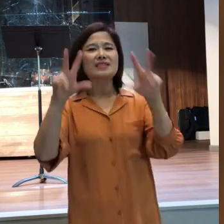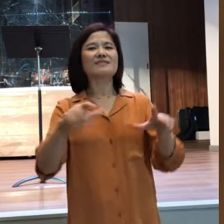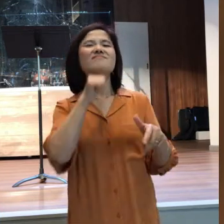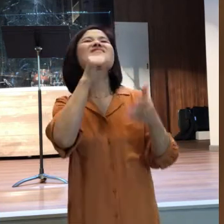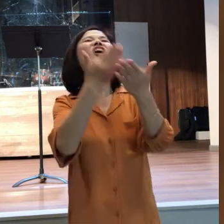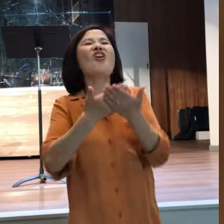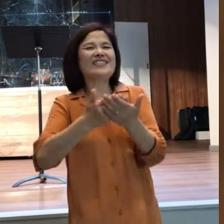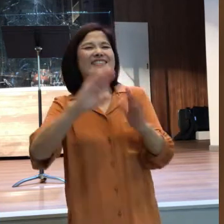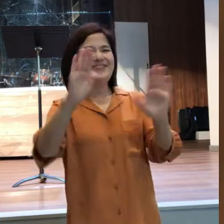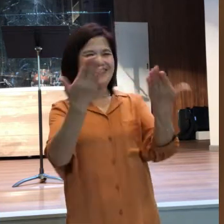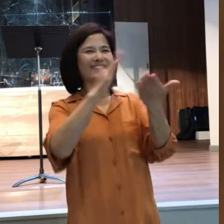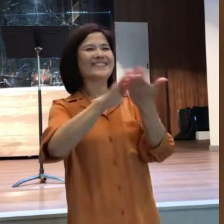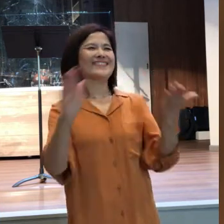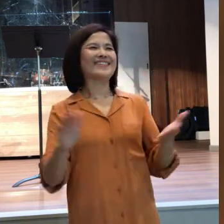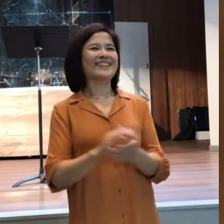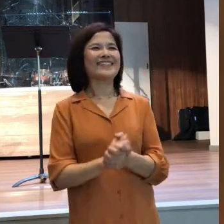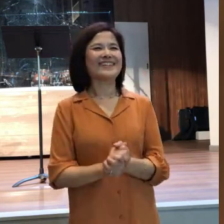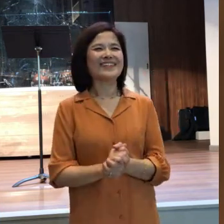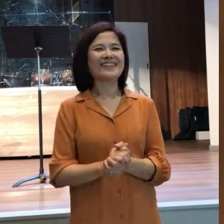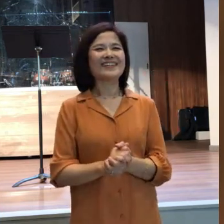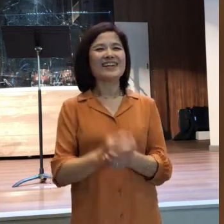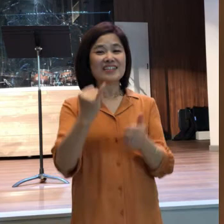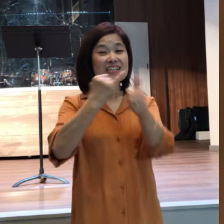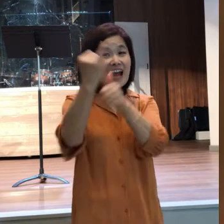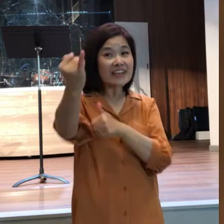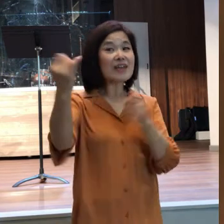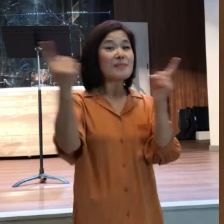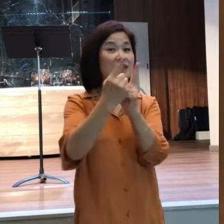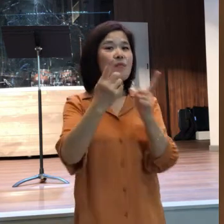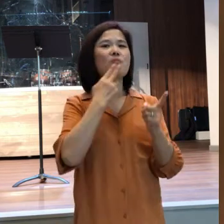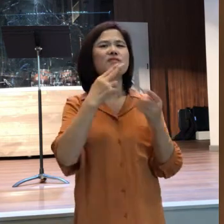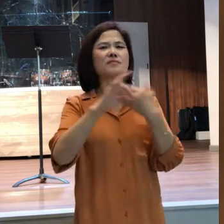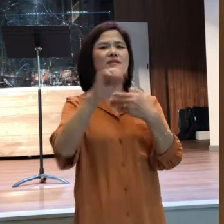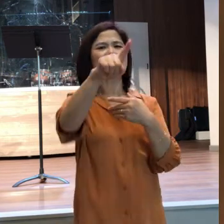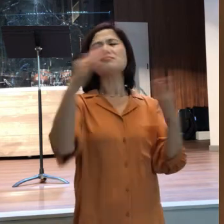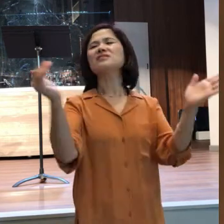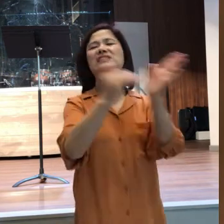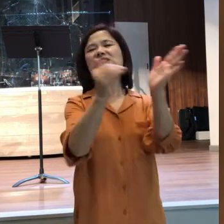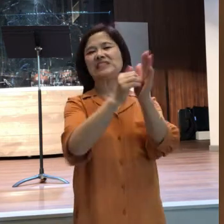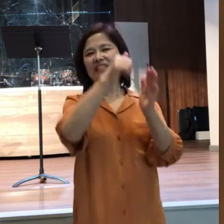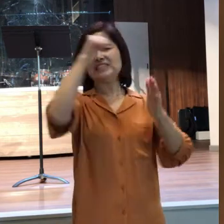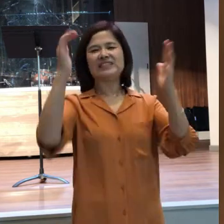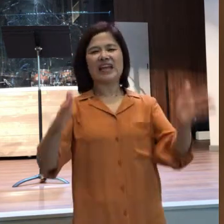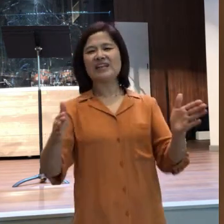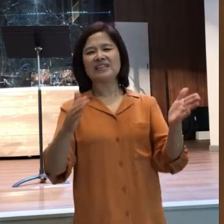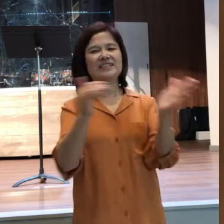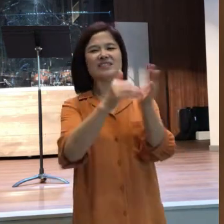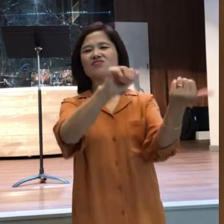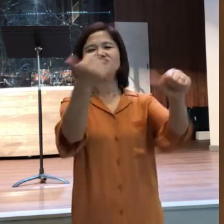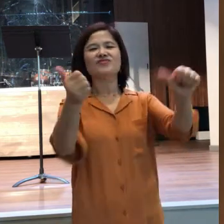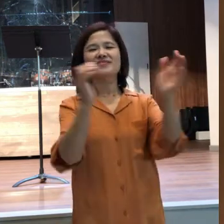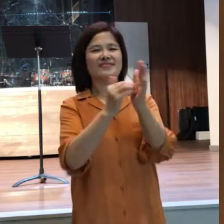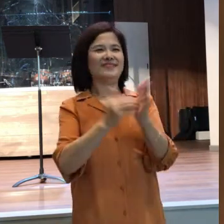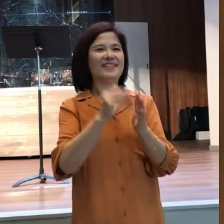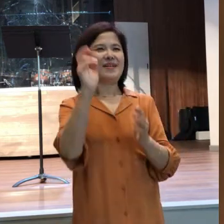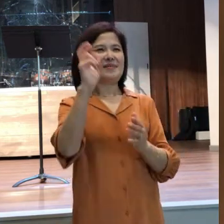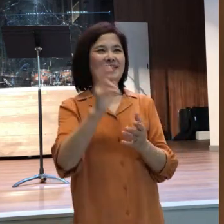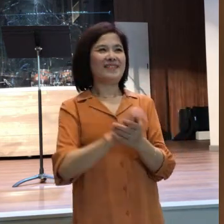찼어. 여러분 그 아내 안 만났으면 여러분 끝났어. 벌써 죽었어.